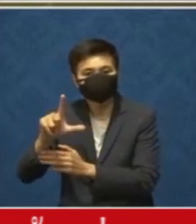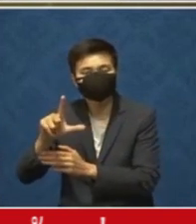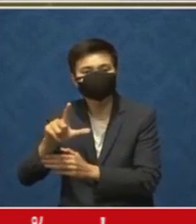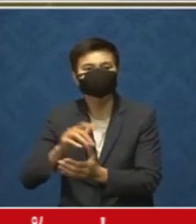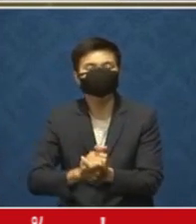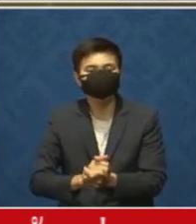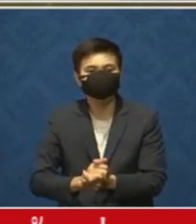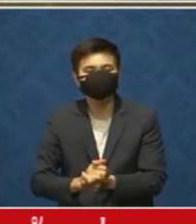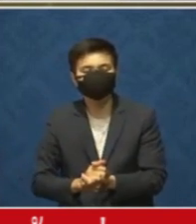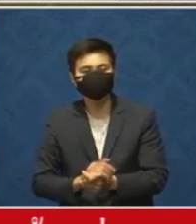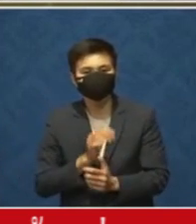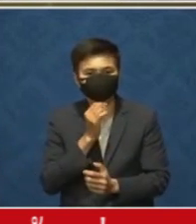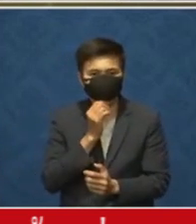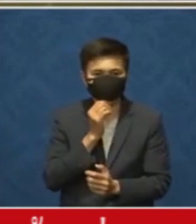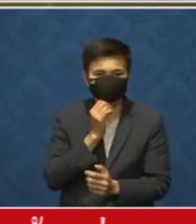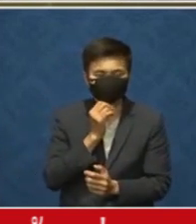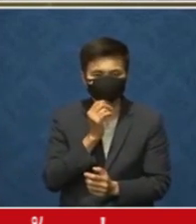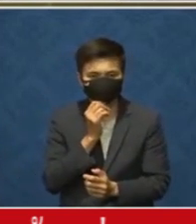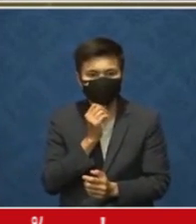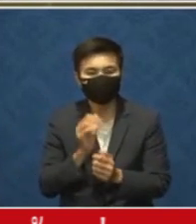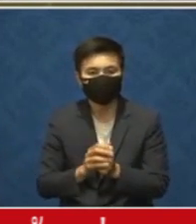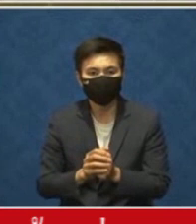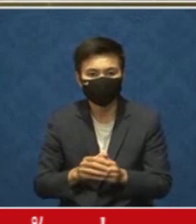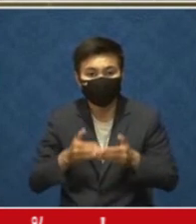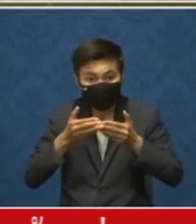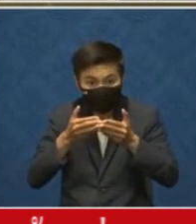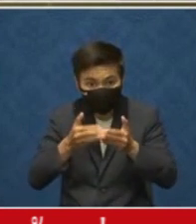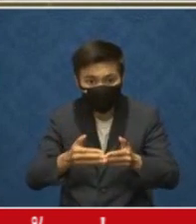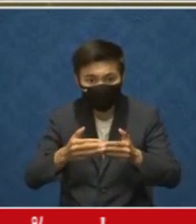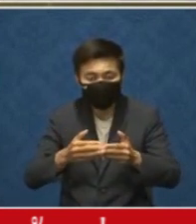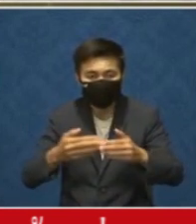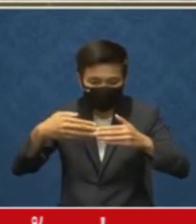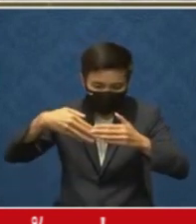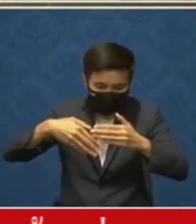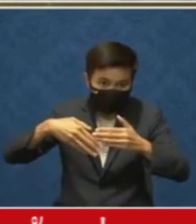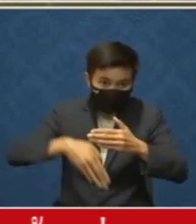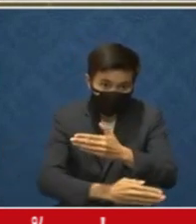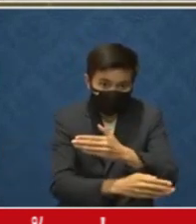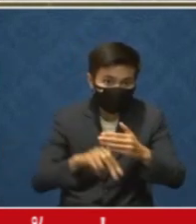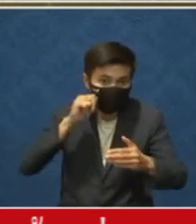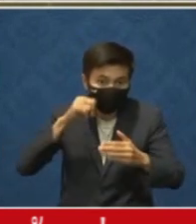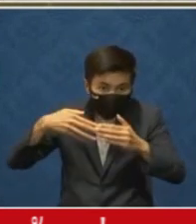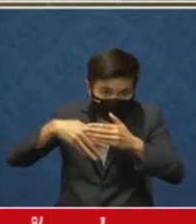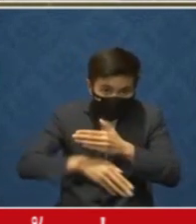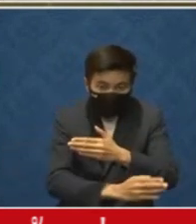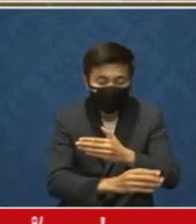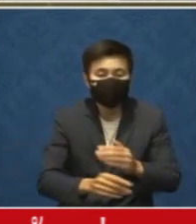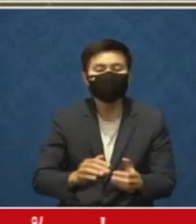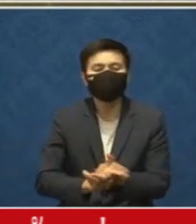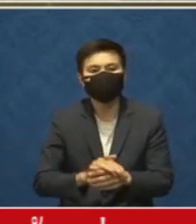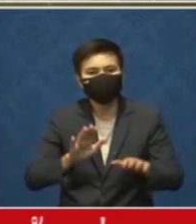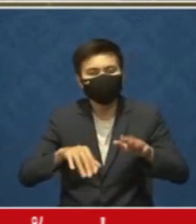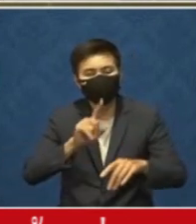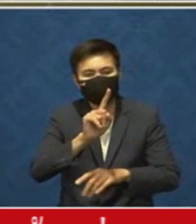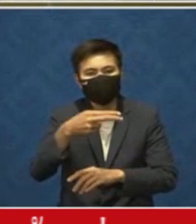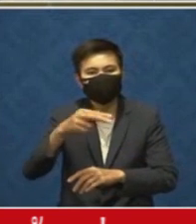ครับแสดงให้เห็นได้ว่าเรือดำน้ำนะครับตกลำหนึ่งเนี่ยประมาณ 12,000 ล้านซึ่งผิดไปจ